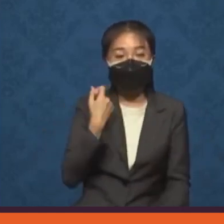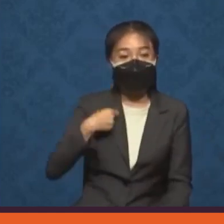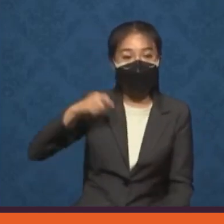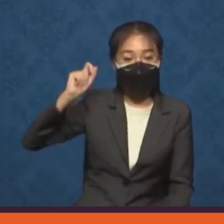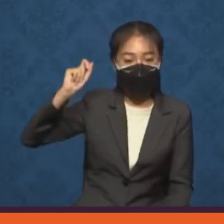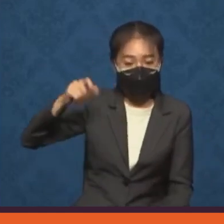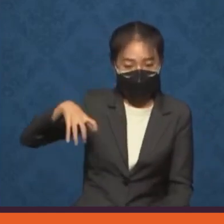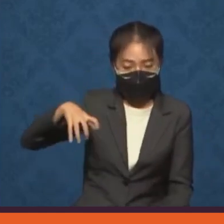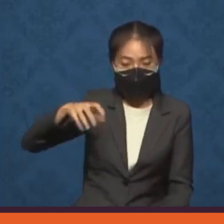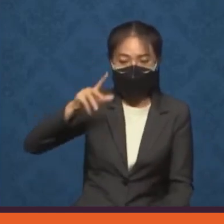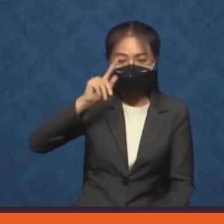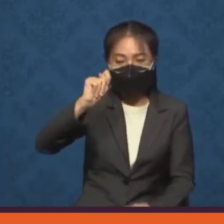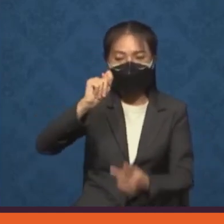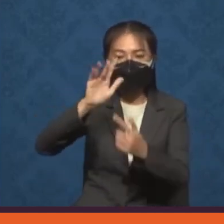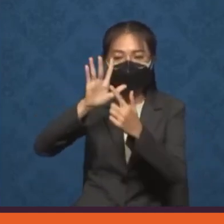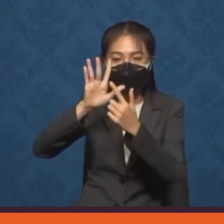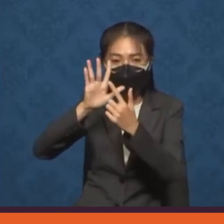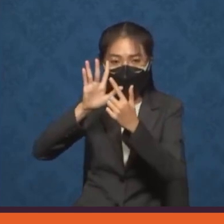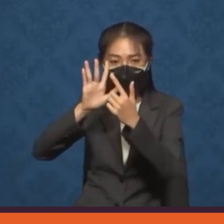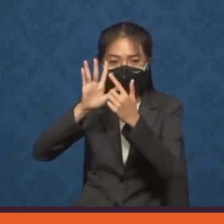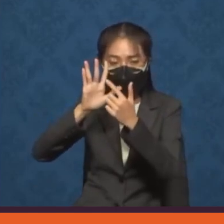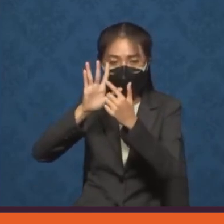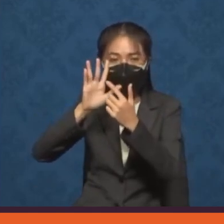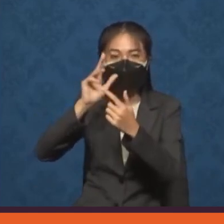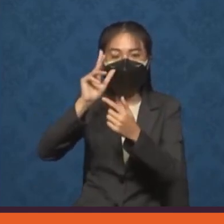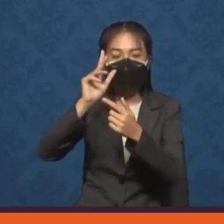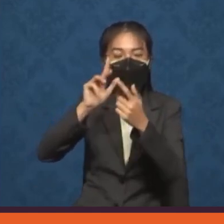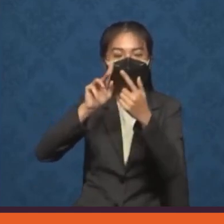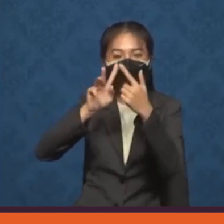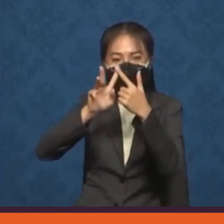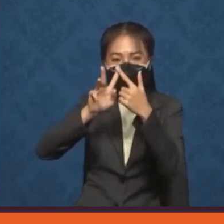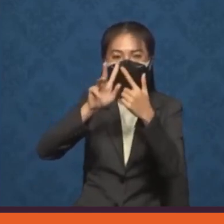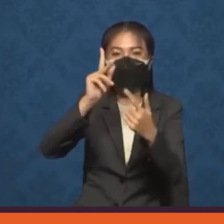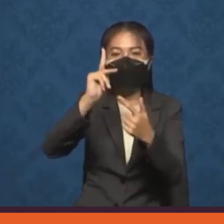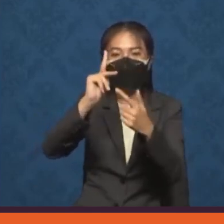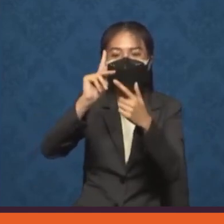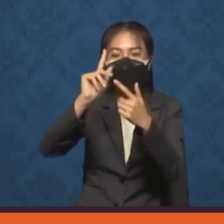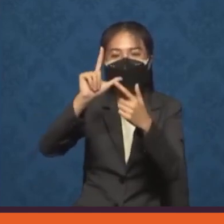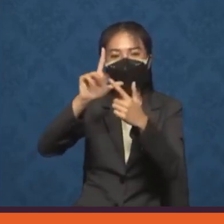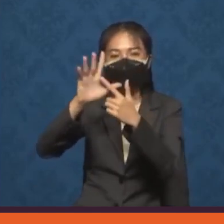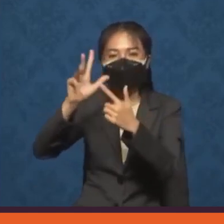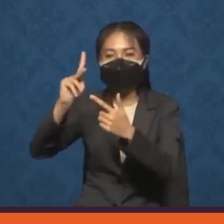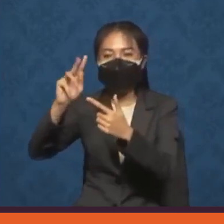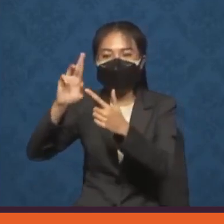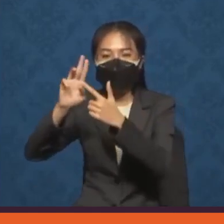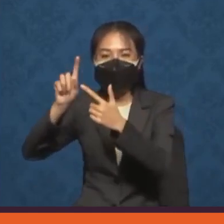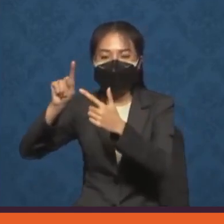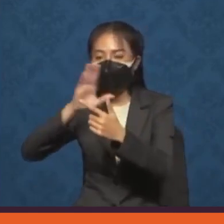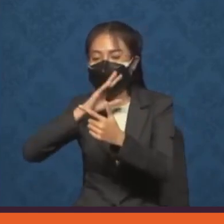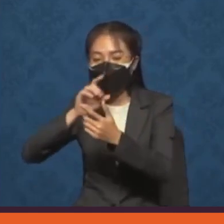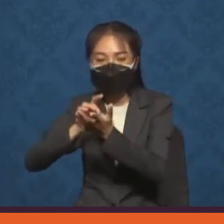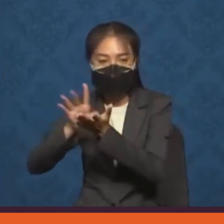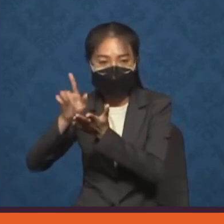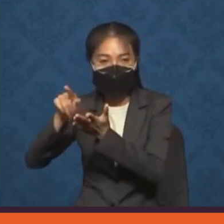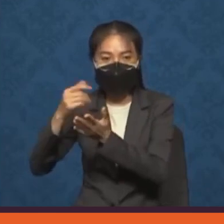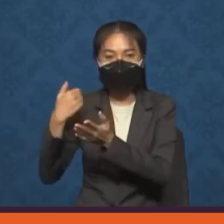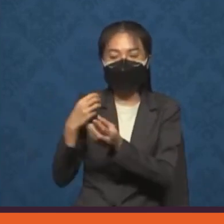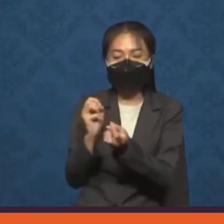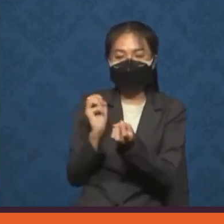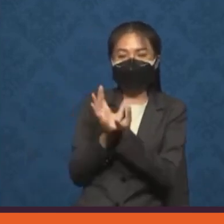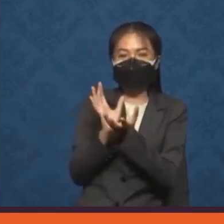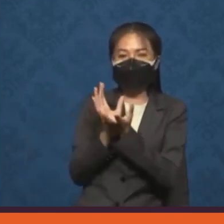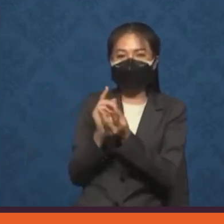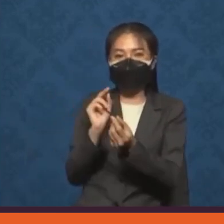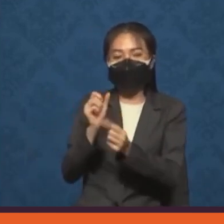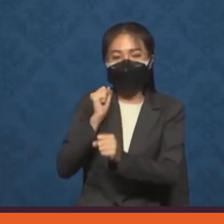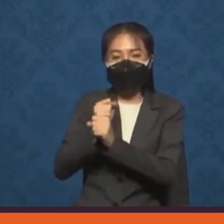ผู้พิพากษาและองค์กรอิสระต่างๆแล้วจะกระทบกระเทือนต่อความเป็นอิสระของศาลและองค์กรอิสระผมเรียนอย่างนี้ครับ